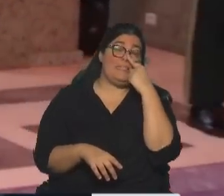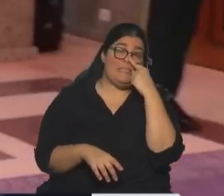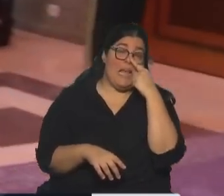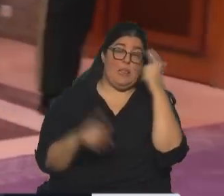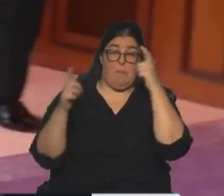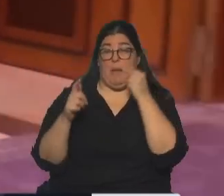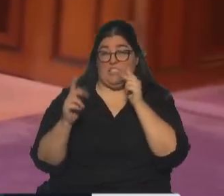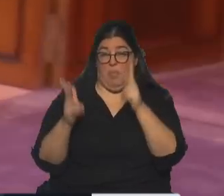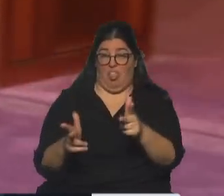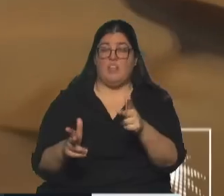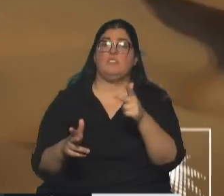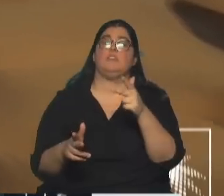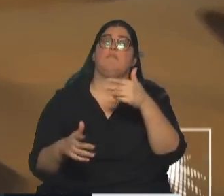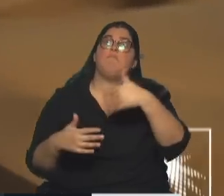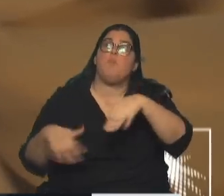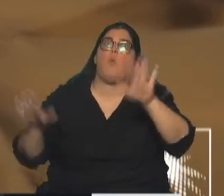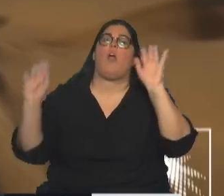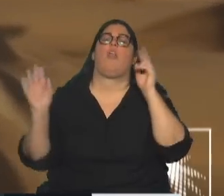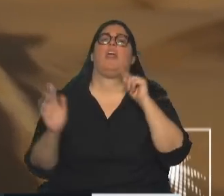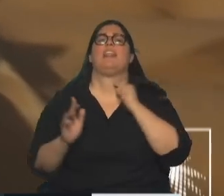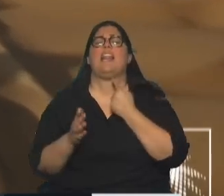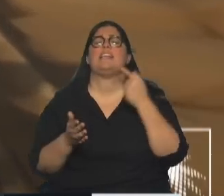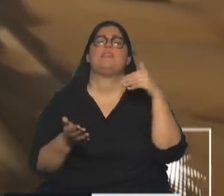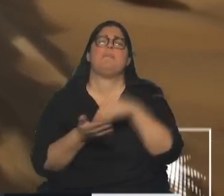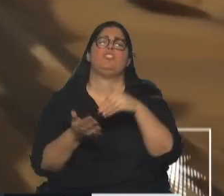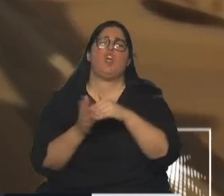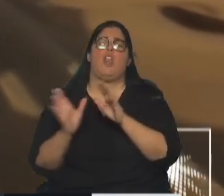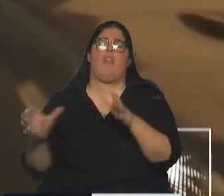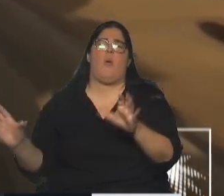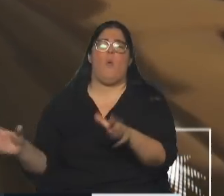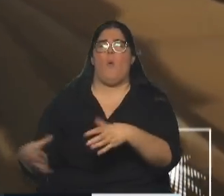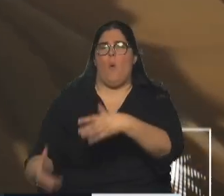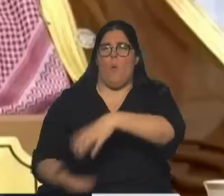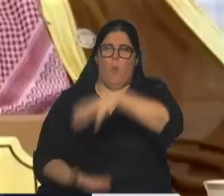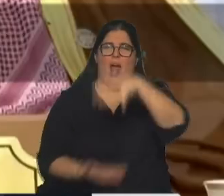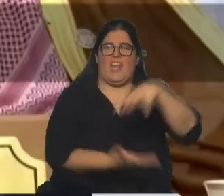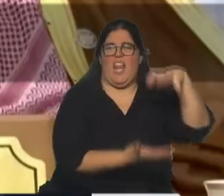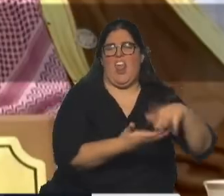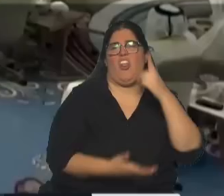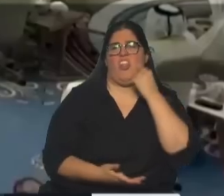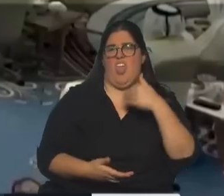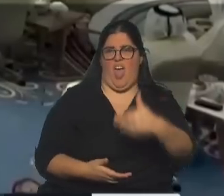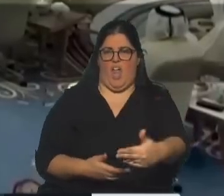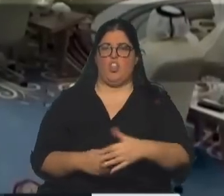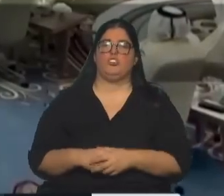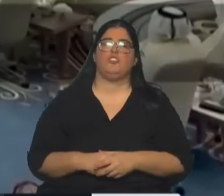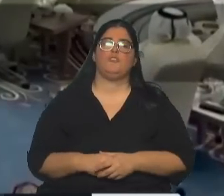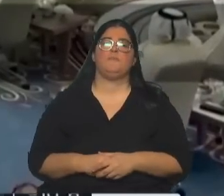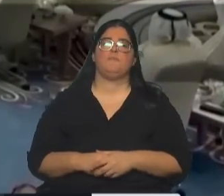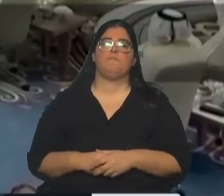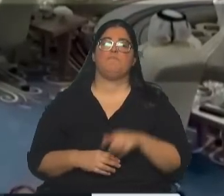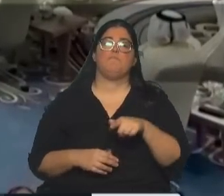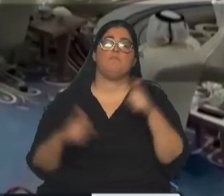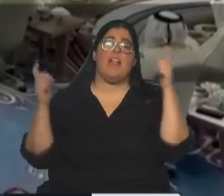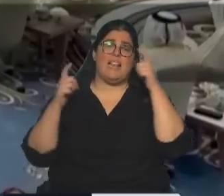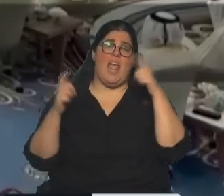Salman, podrían llegar a 13 millones de barriles diarios y no más. وستقوم المملكة بدورها في هذا المجال